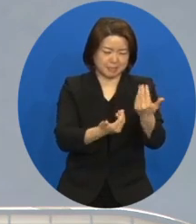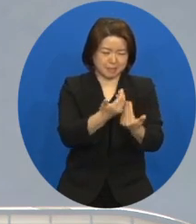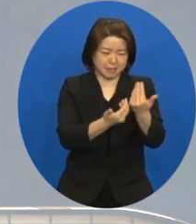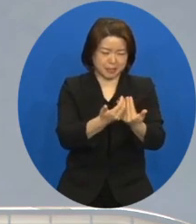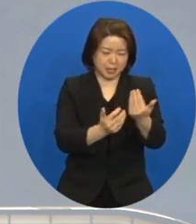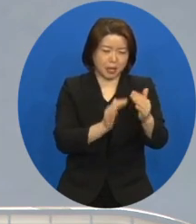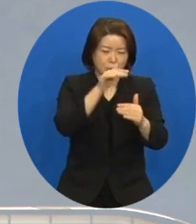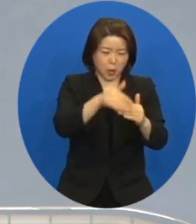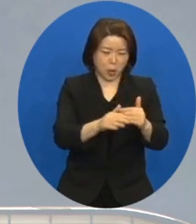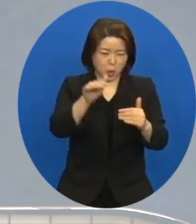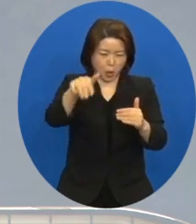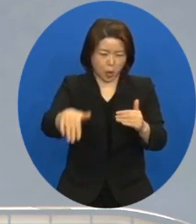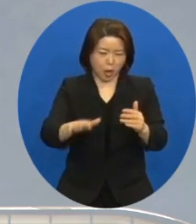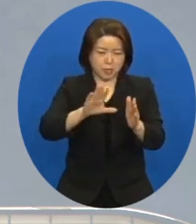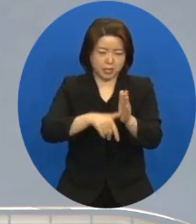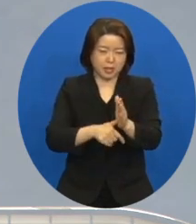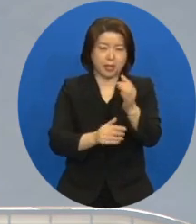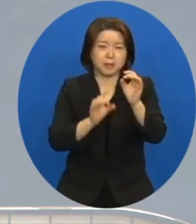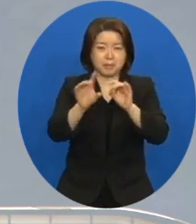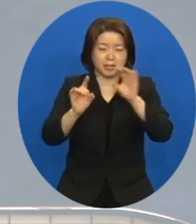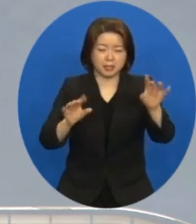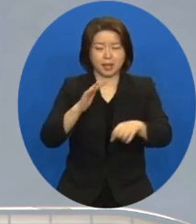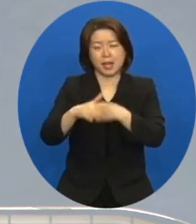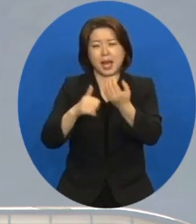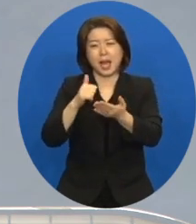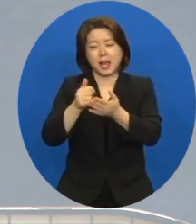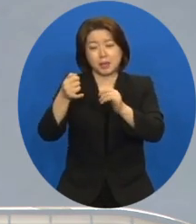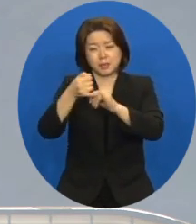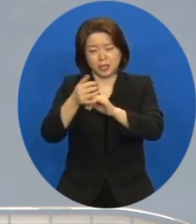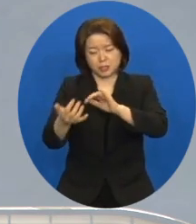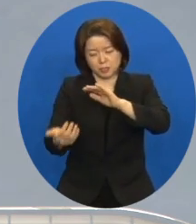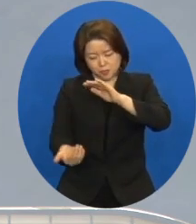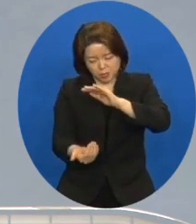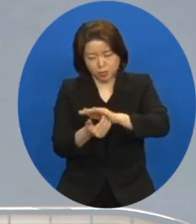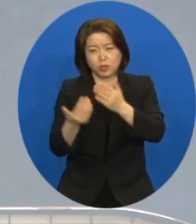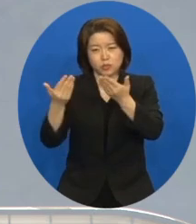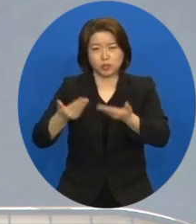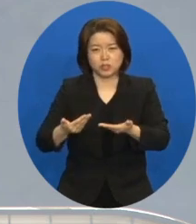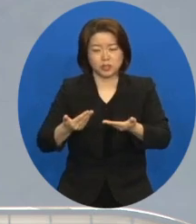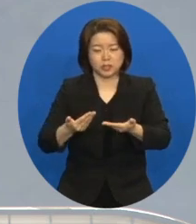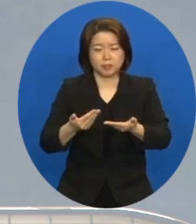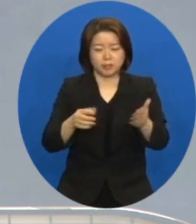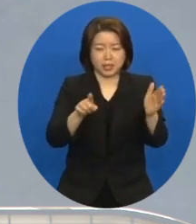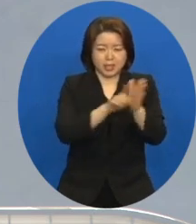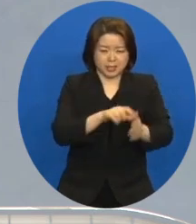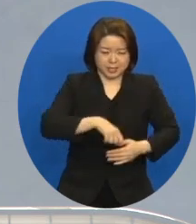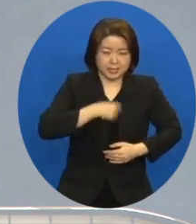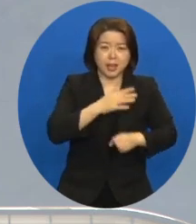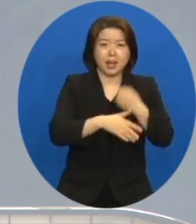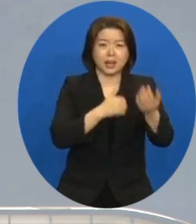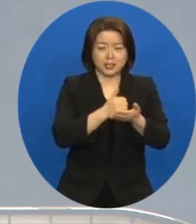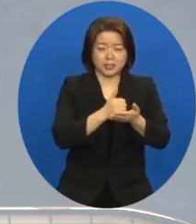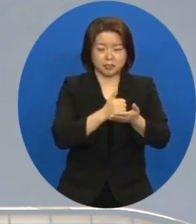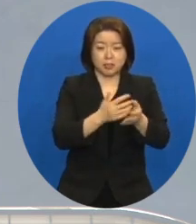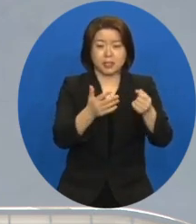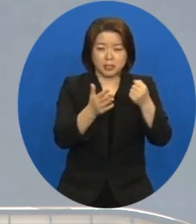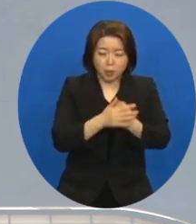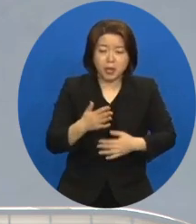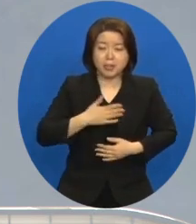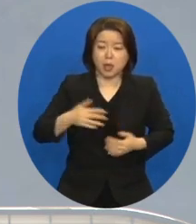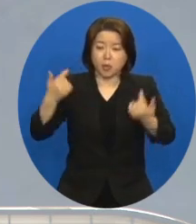때마다 하나님의 약속은 반드시 이루신다. 신실하신 하나님. 그러니까 자기도